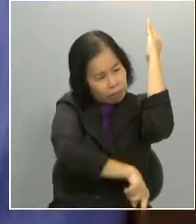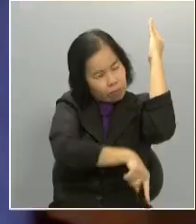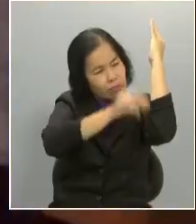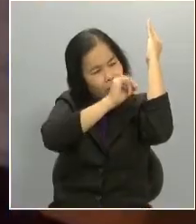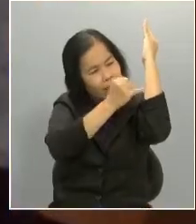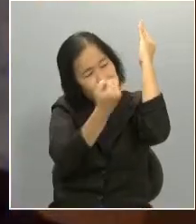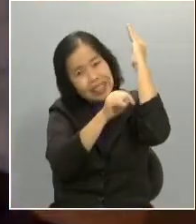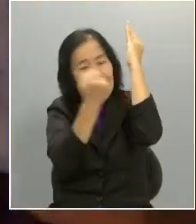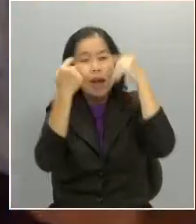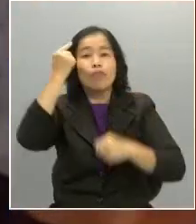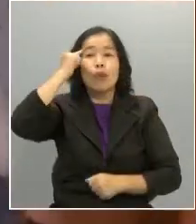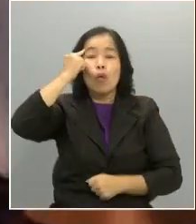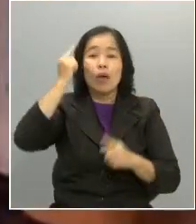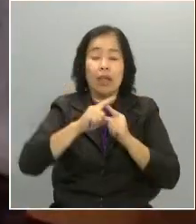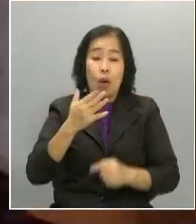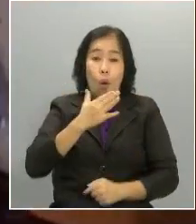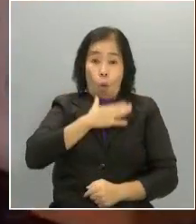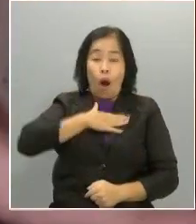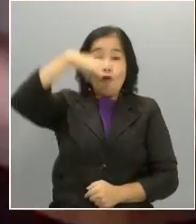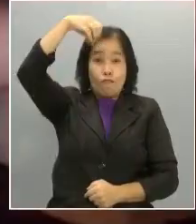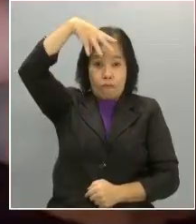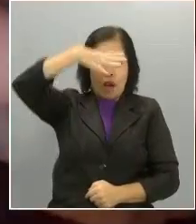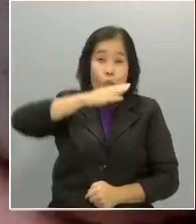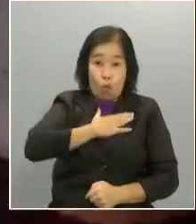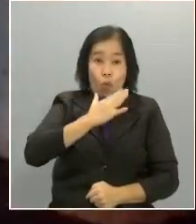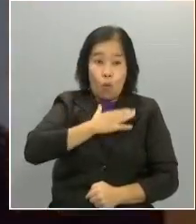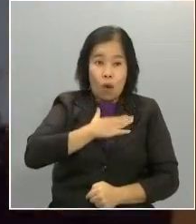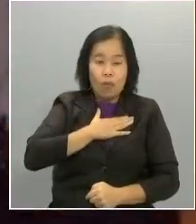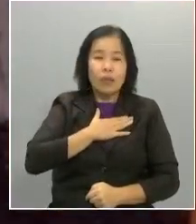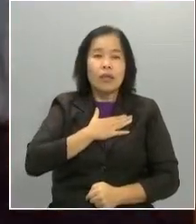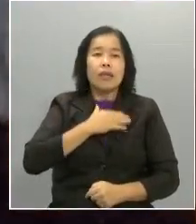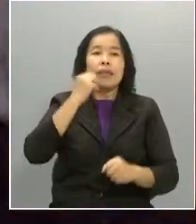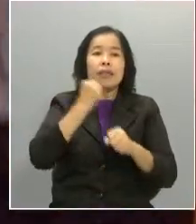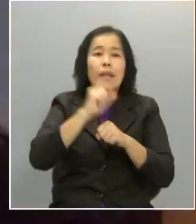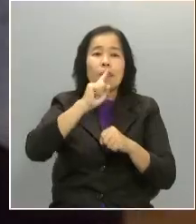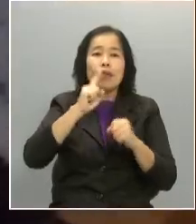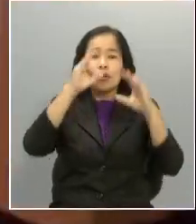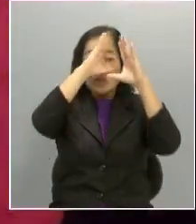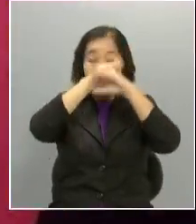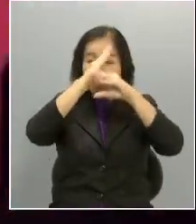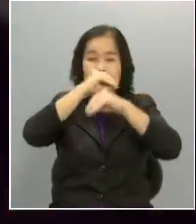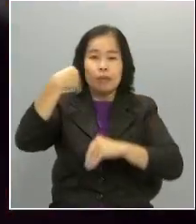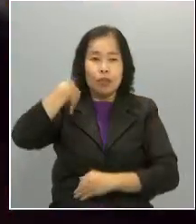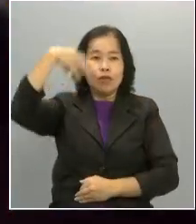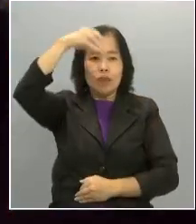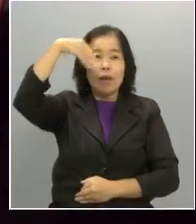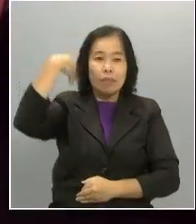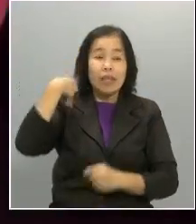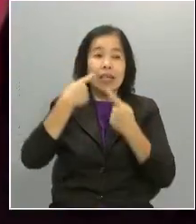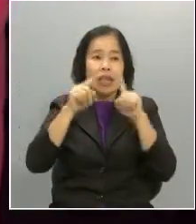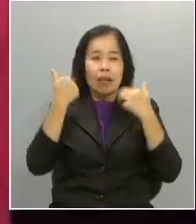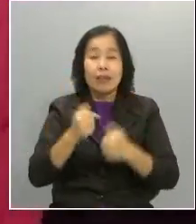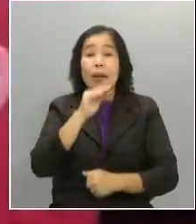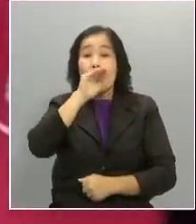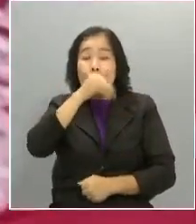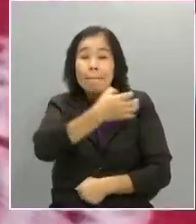ได้นะครับส่วนของเราเองเนี่ยปกติไฟฟ้ามันจะเริ่มทำงานในช่วงค่ำซึ่งจะมีไฟฟ้าเข้ามาแต่ทั้งนี้ทั้งนั้นทางเทศบาลนครไม่ได้